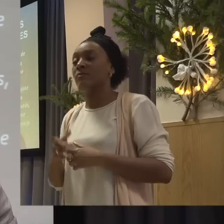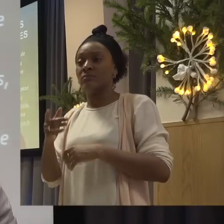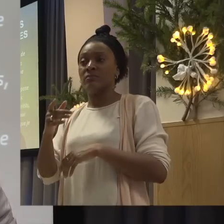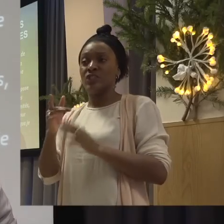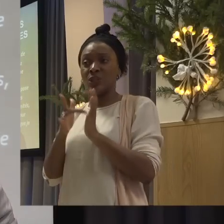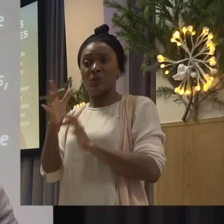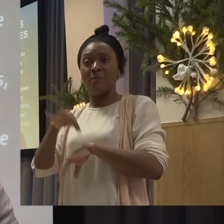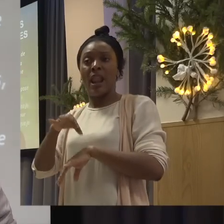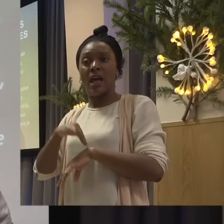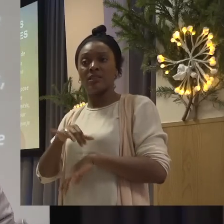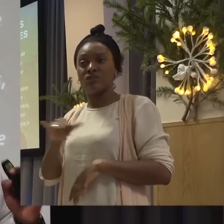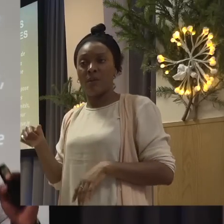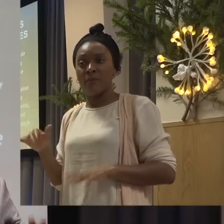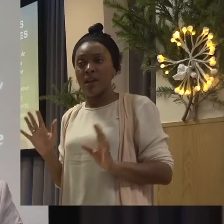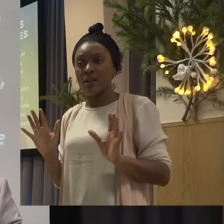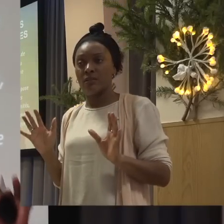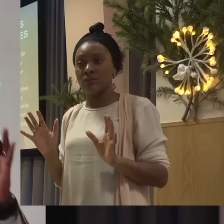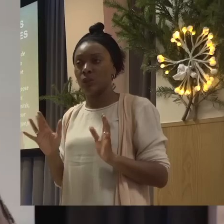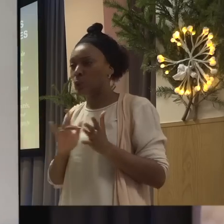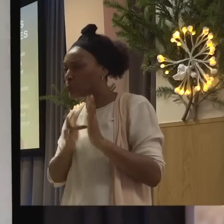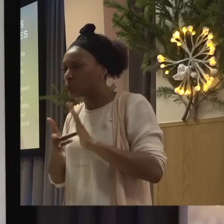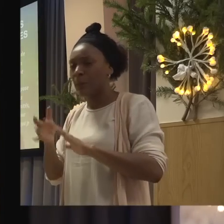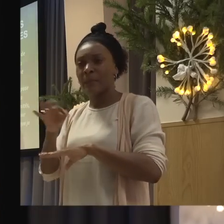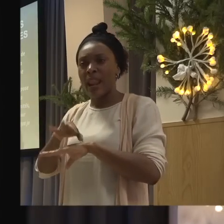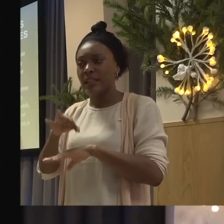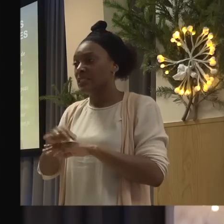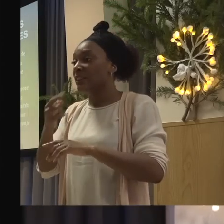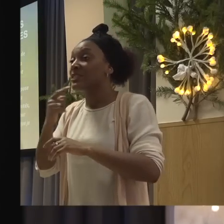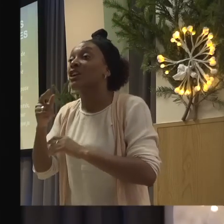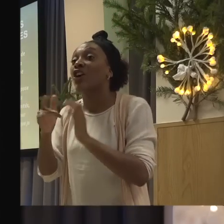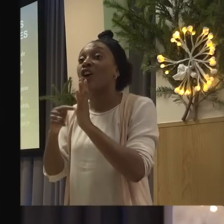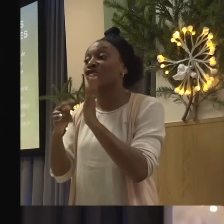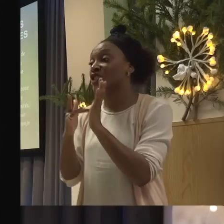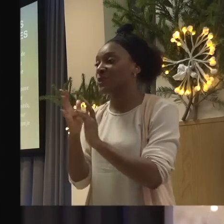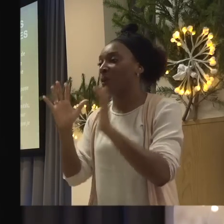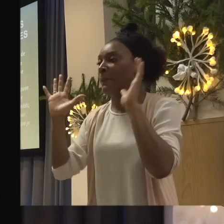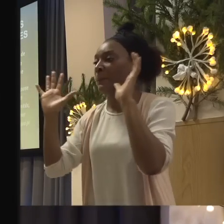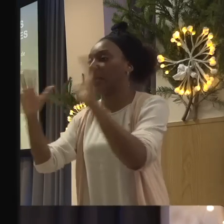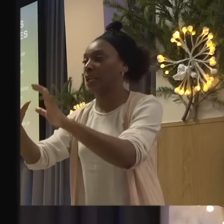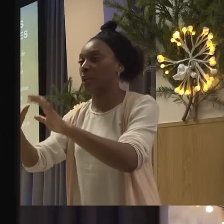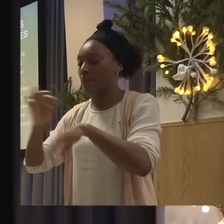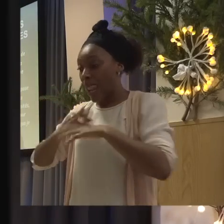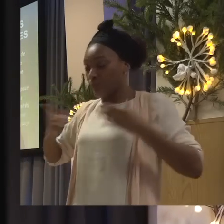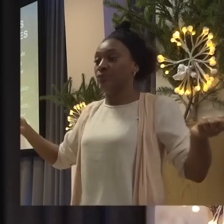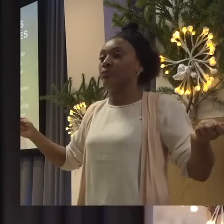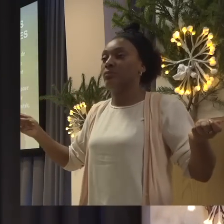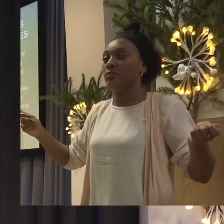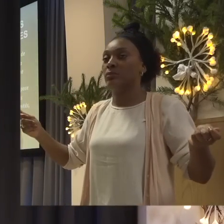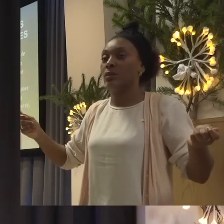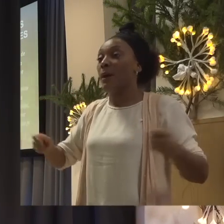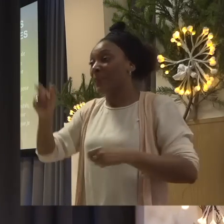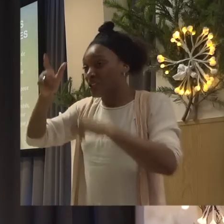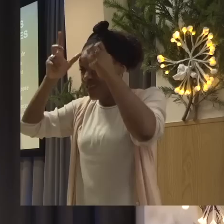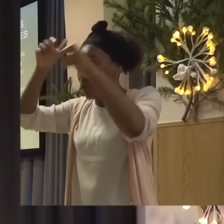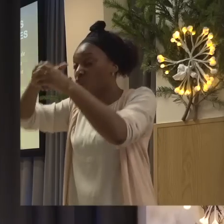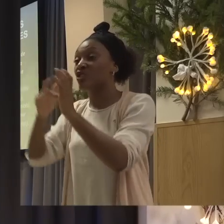tête. Toute maladie, quand il imposait les mains, les malades étaient guéris, ou quand il parlait, il donnait la guérison,